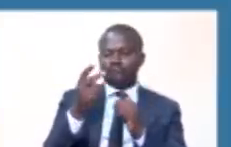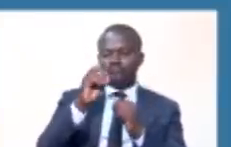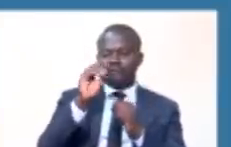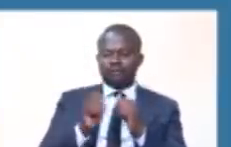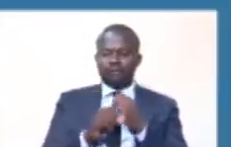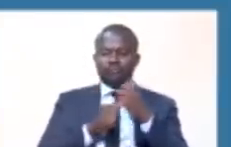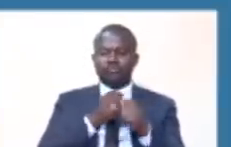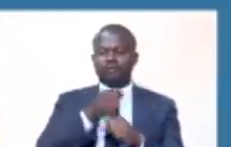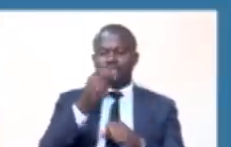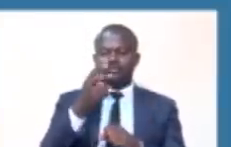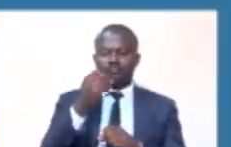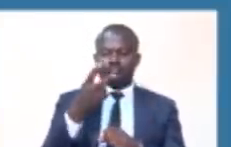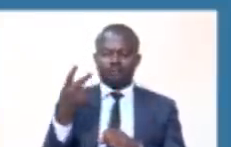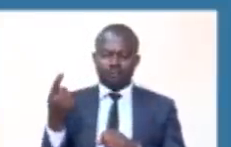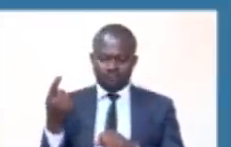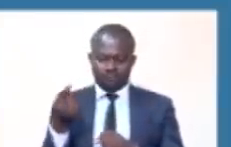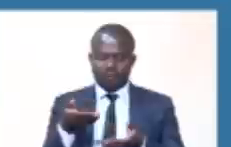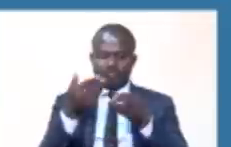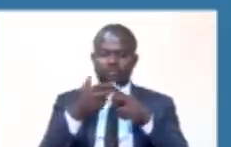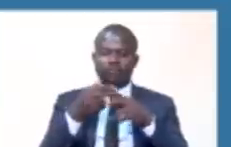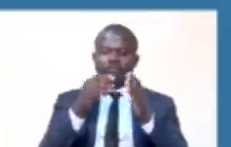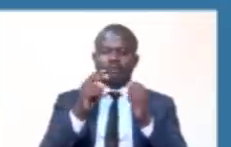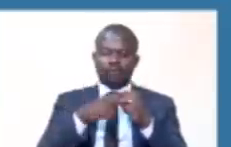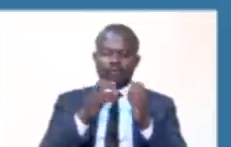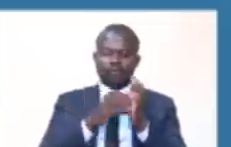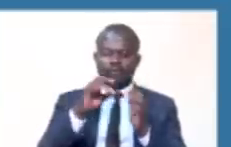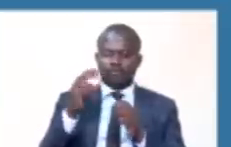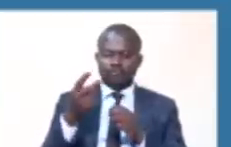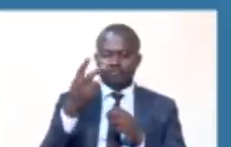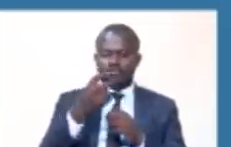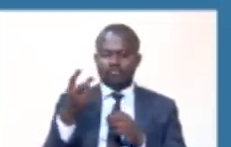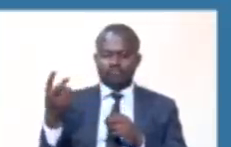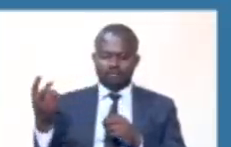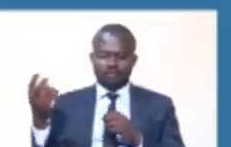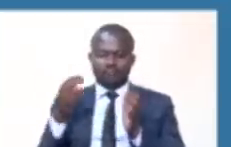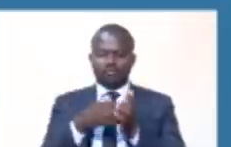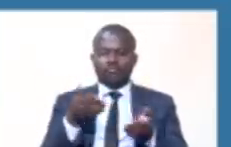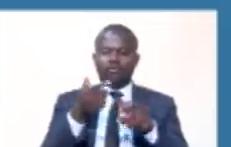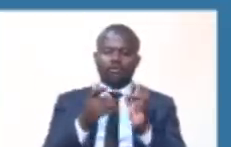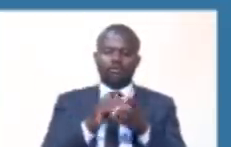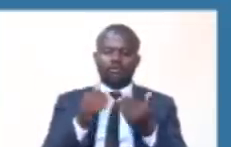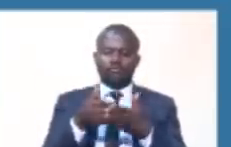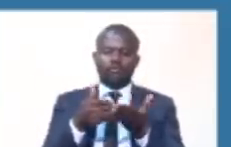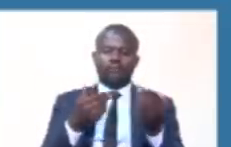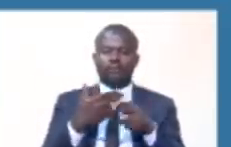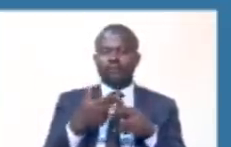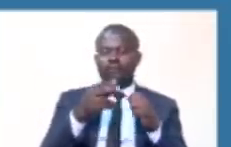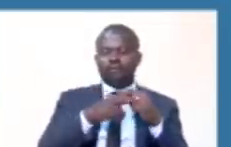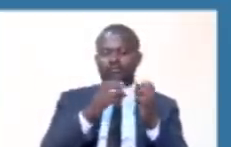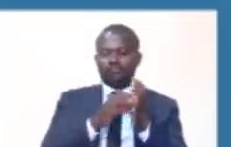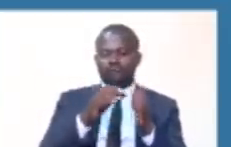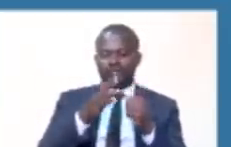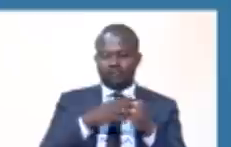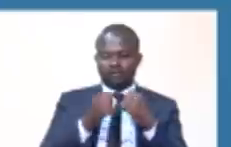mwaka 2021, bukazazamuka kuri 7.2% muri 2022, bukazazamuka kandi ku mpuzandengo ya 7.9%